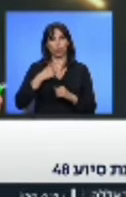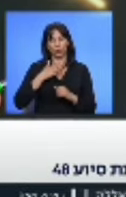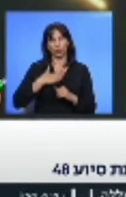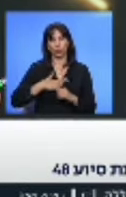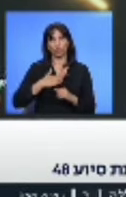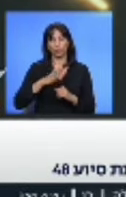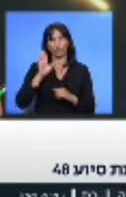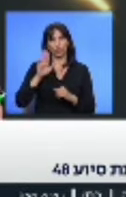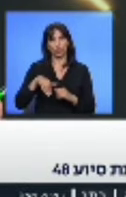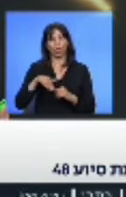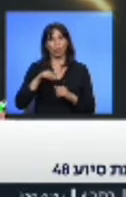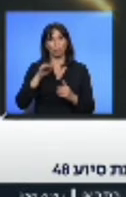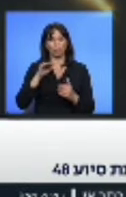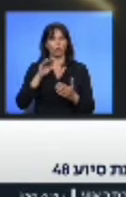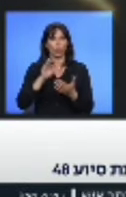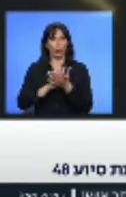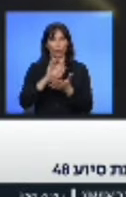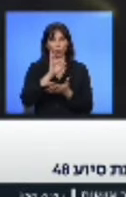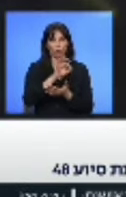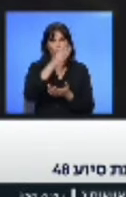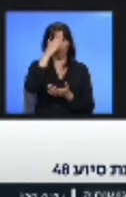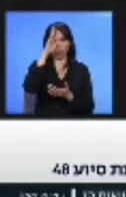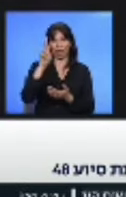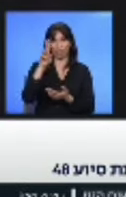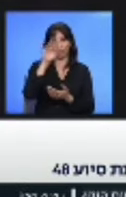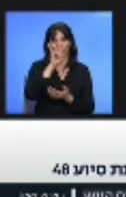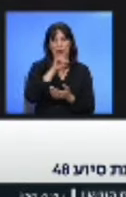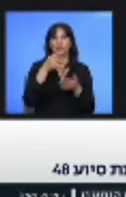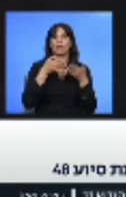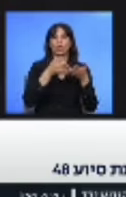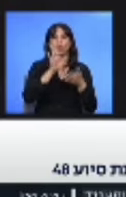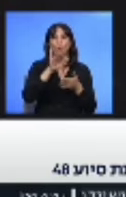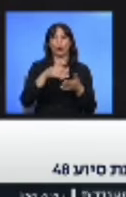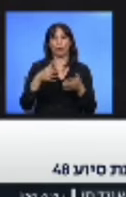מרעיו. כן, בהחלט. זה גם יעזור יותר לחטופים. בהחלט.